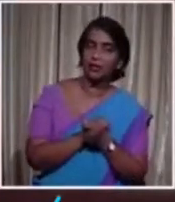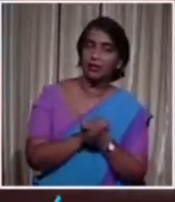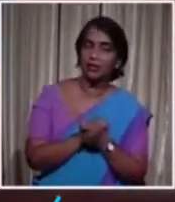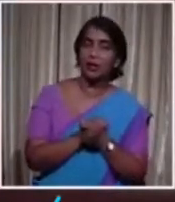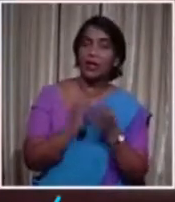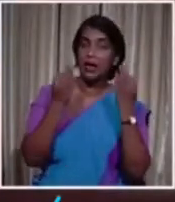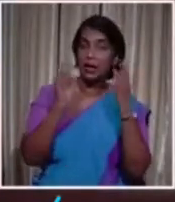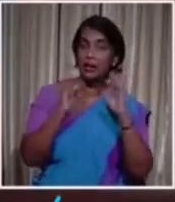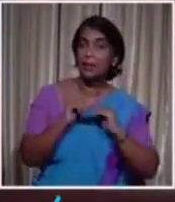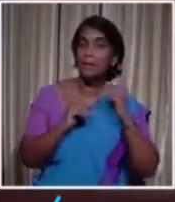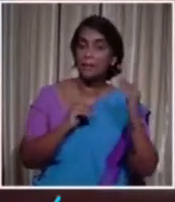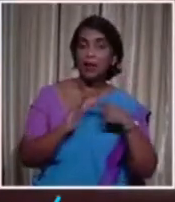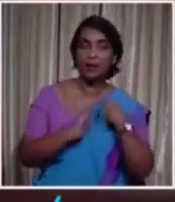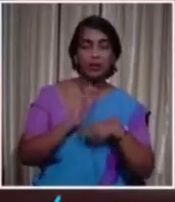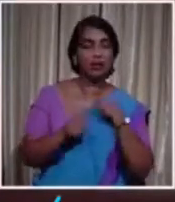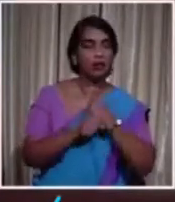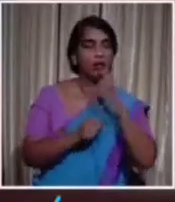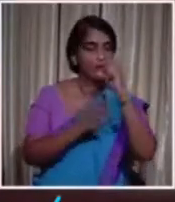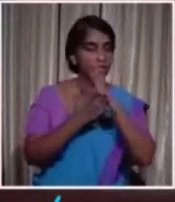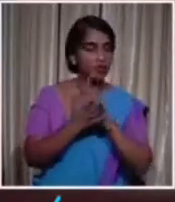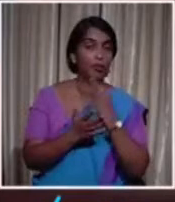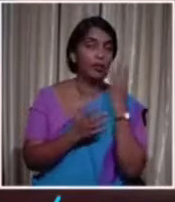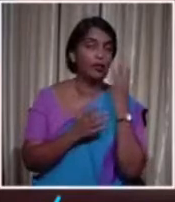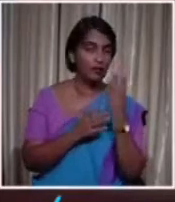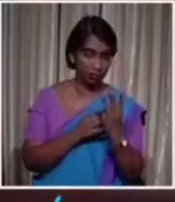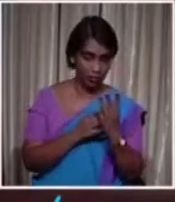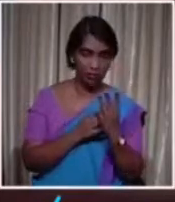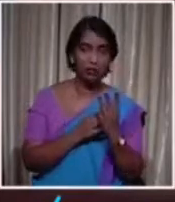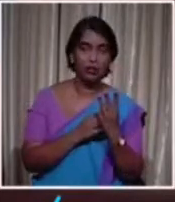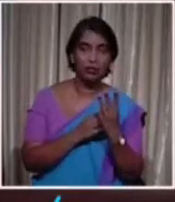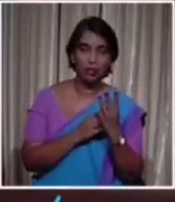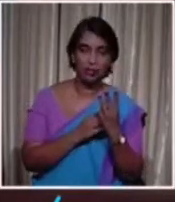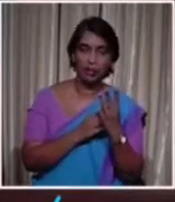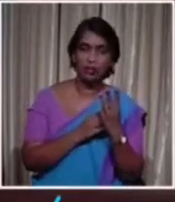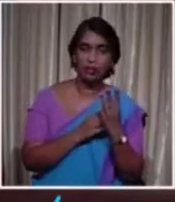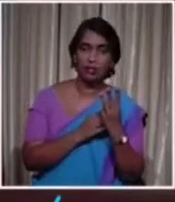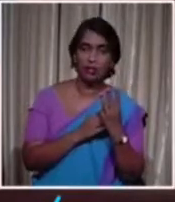निदास पेरटे आंद्रम व्यवस्था तुना काले अवसांगन